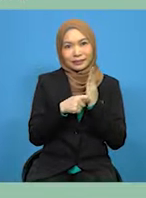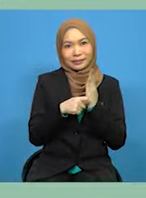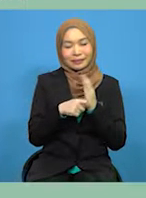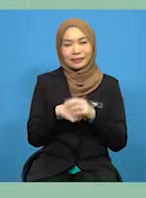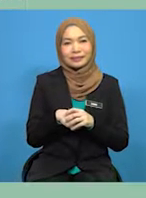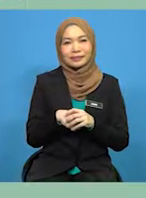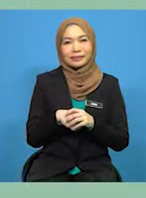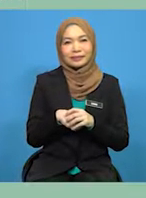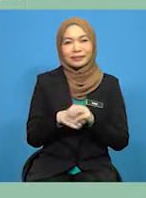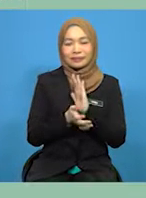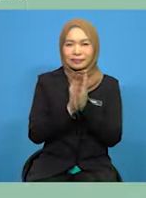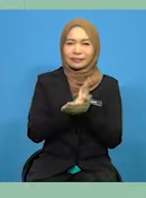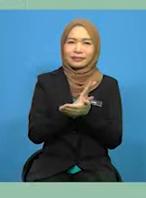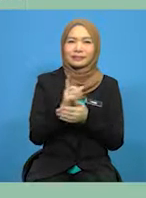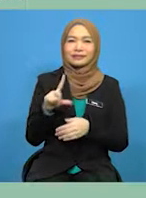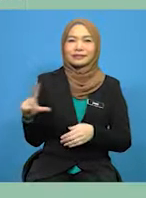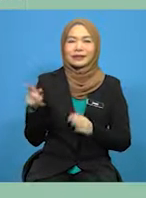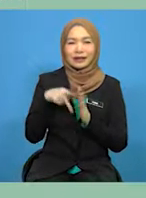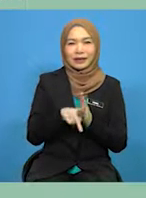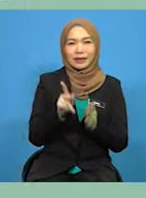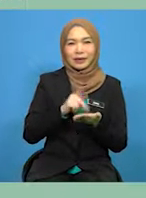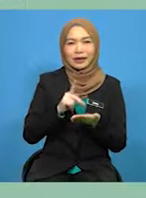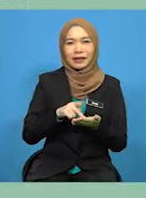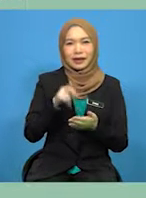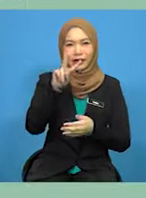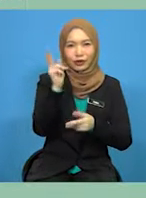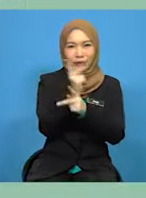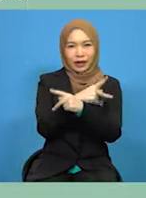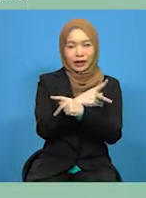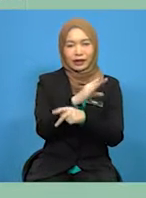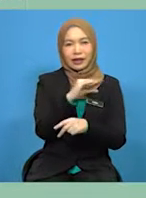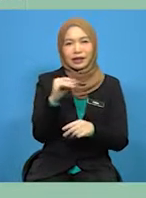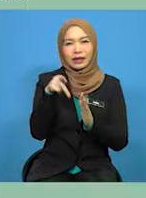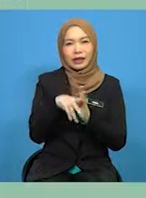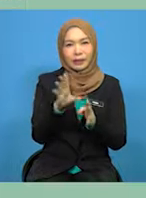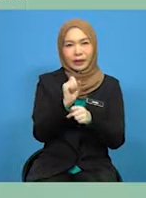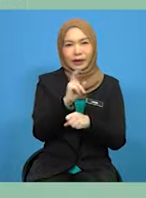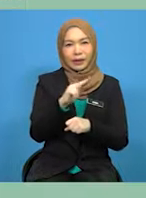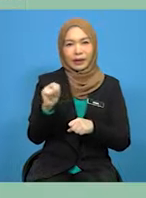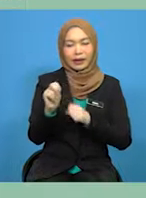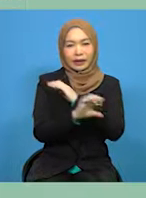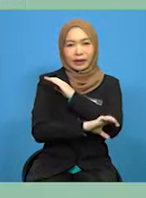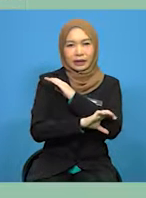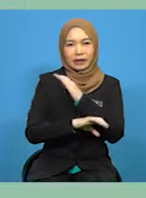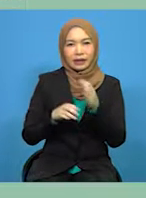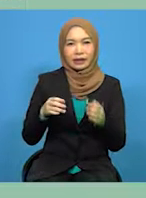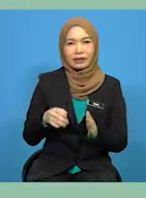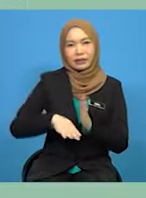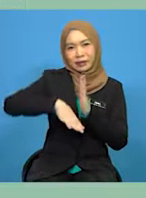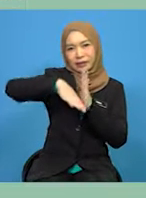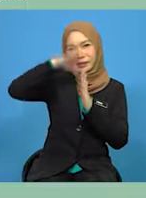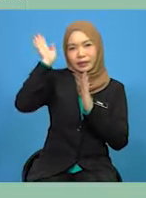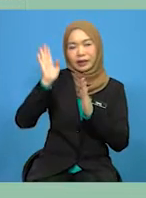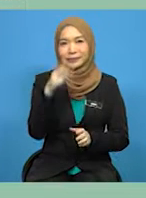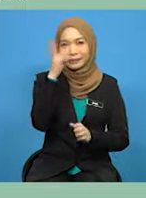maka berlakulah masalah pengiraan 2 kali dan pendapatan negara